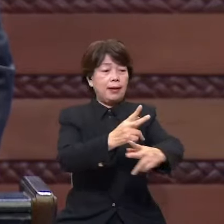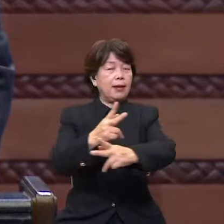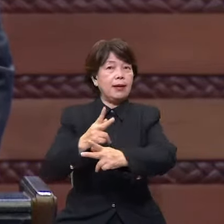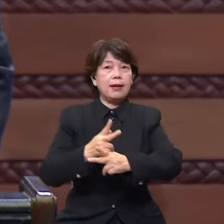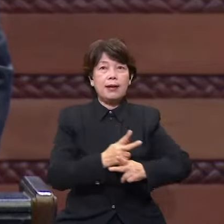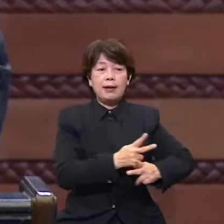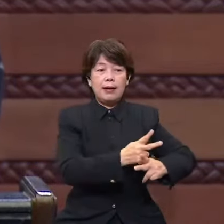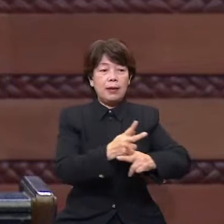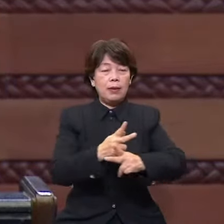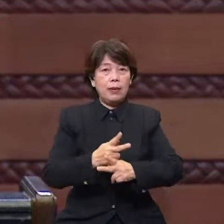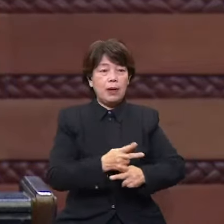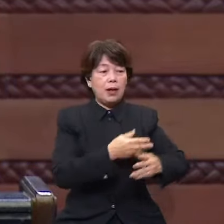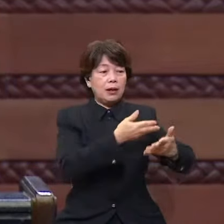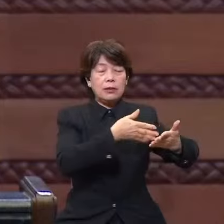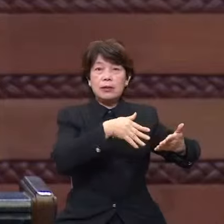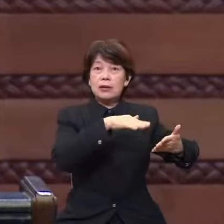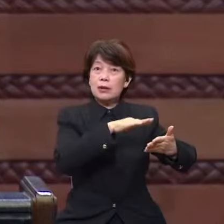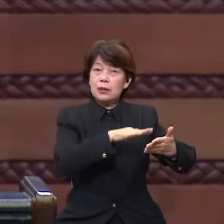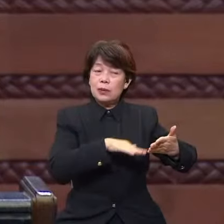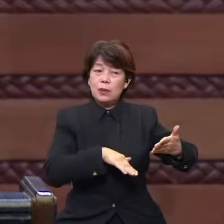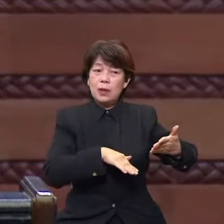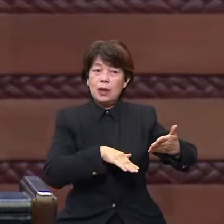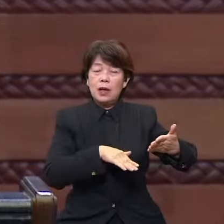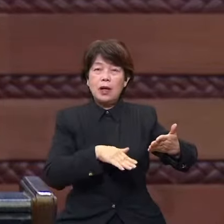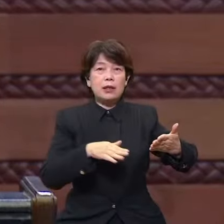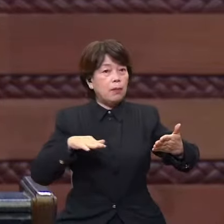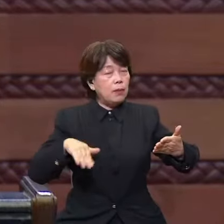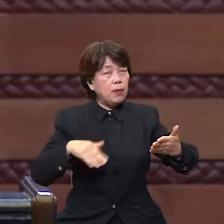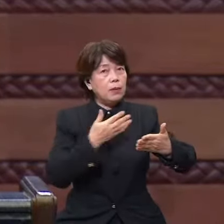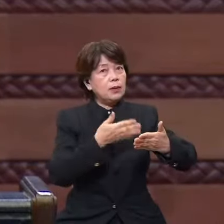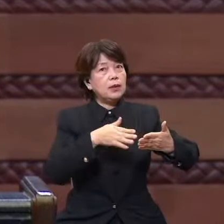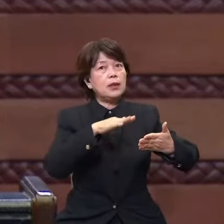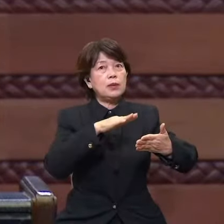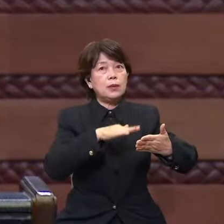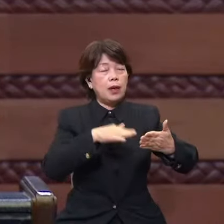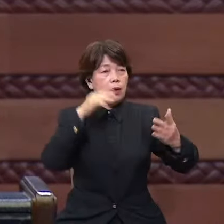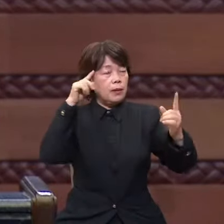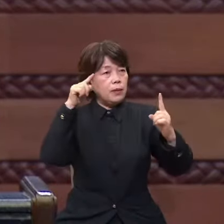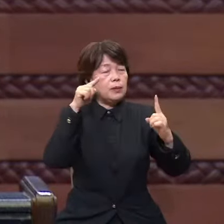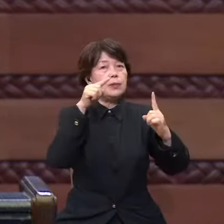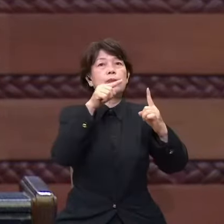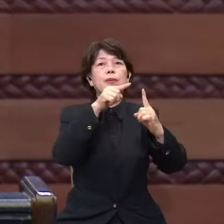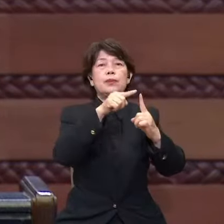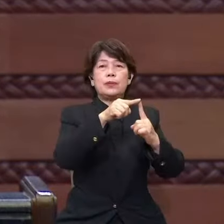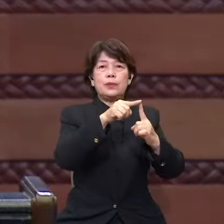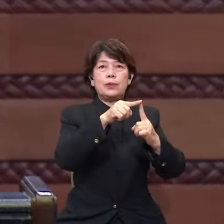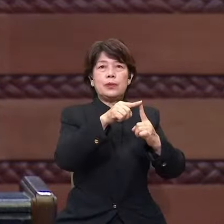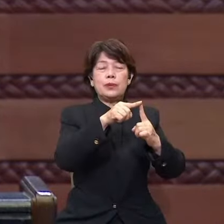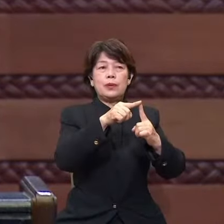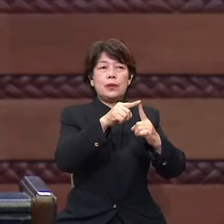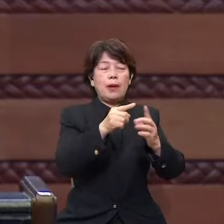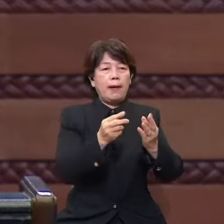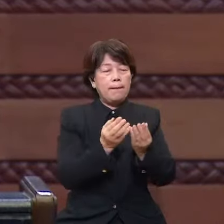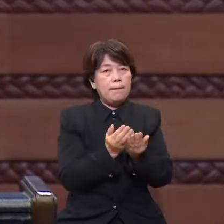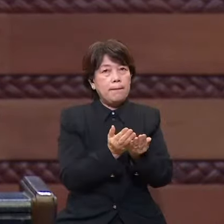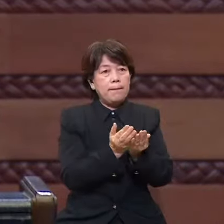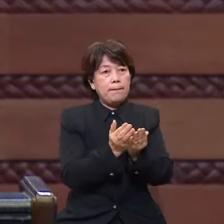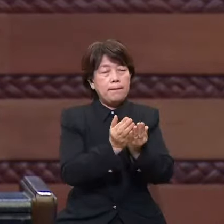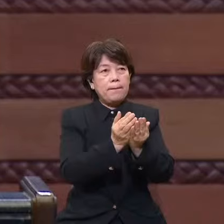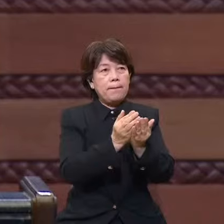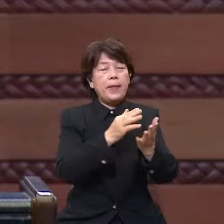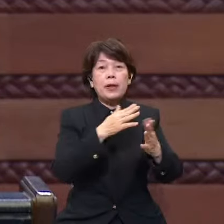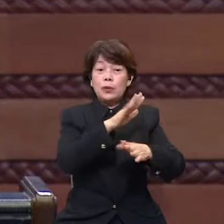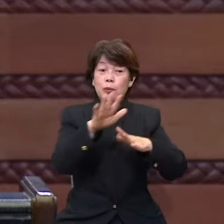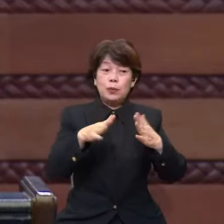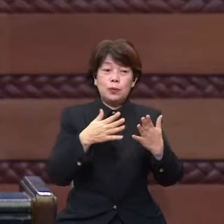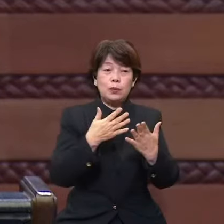di jadual ataupun berjadual bagi tujuan pengangkutan air termasuklah pelancong